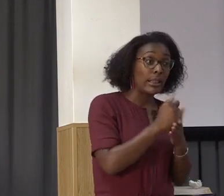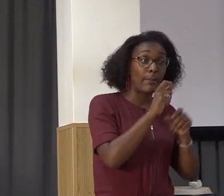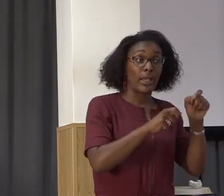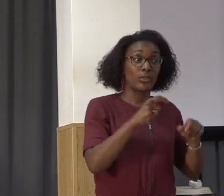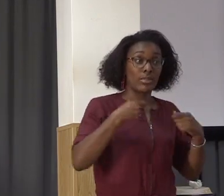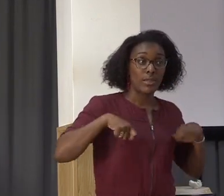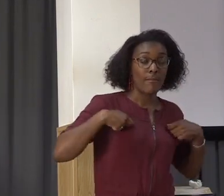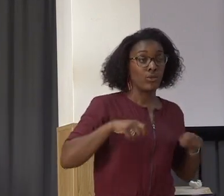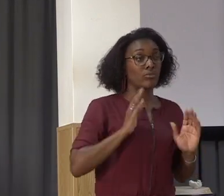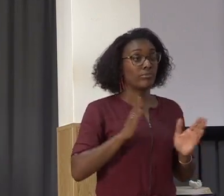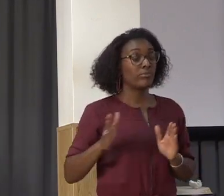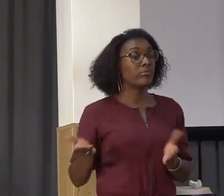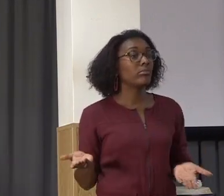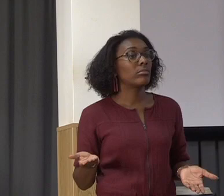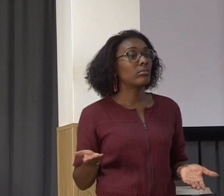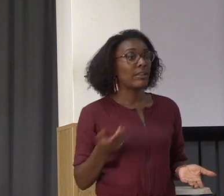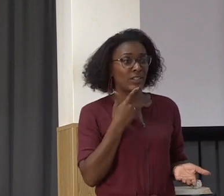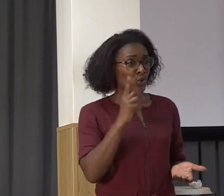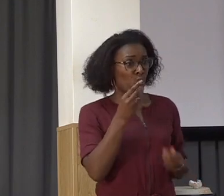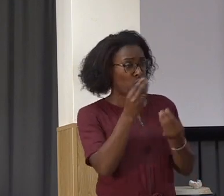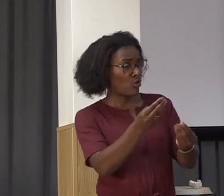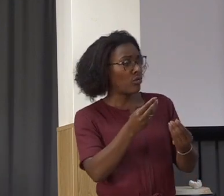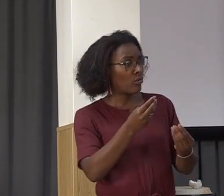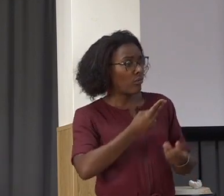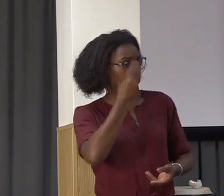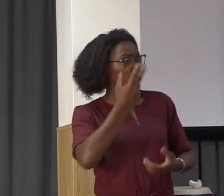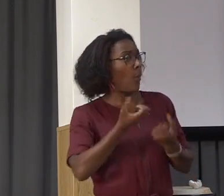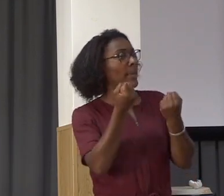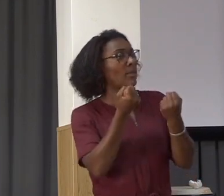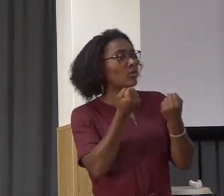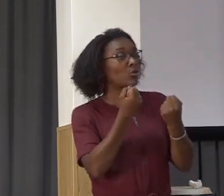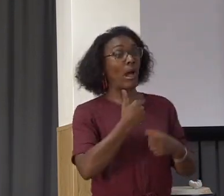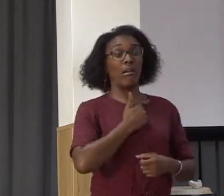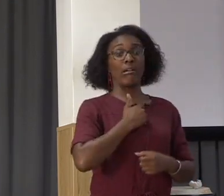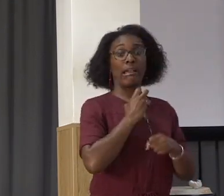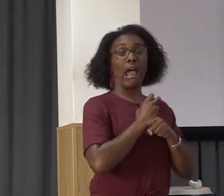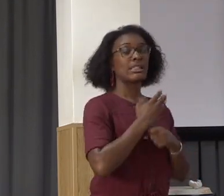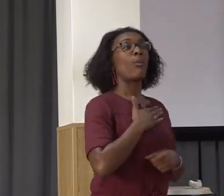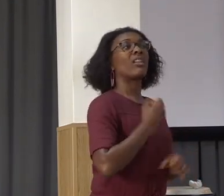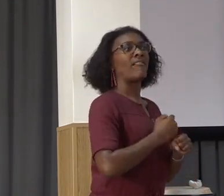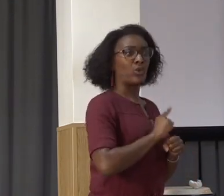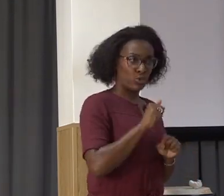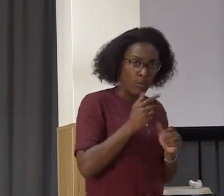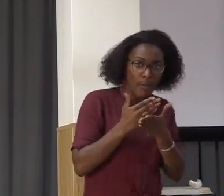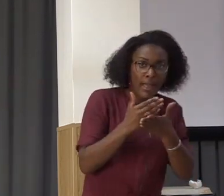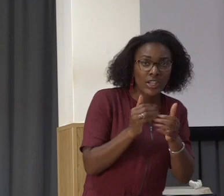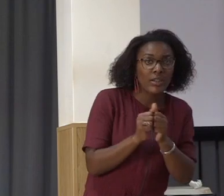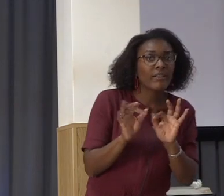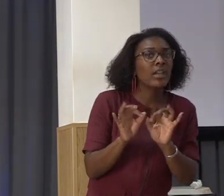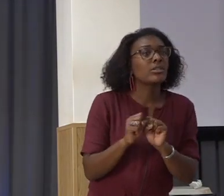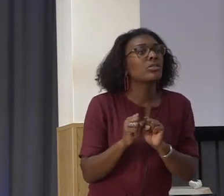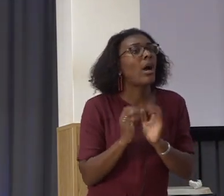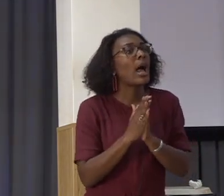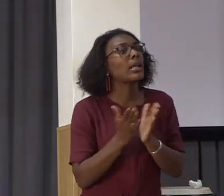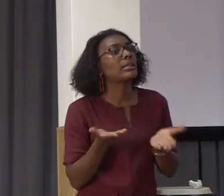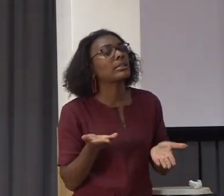utiliser ce qu'on a et pouvoir aider les autres pour la gloire de Dieu. Il faut lui donner tout ce que nous avons. Dans le cas